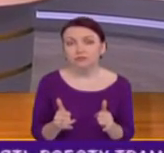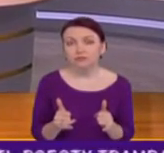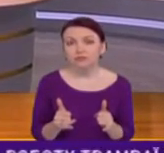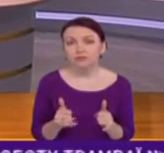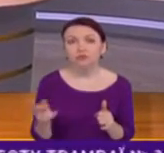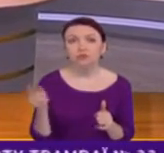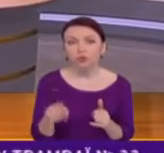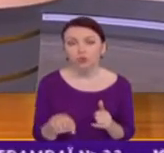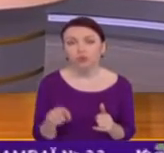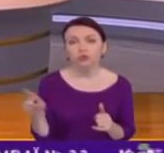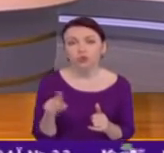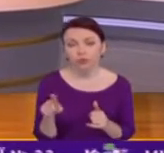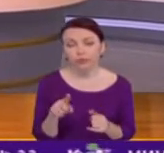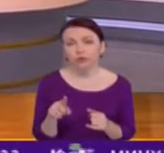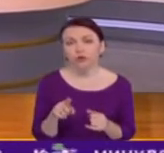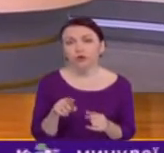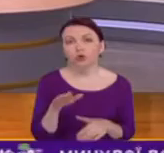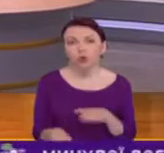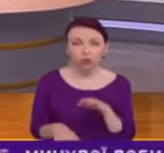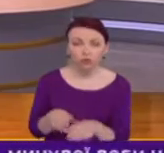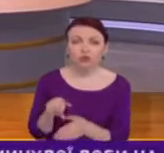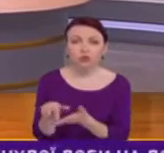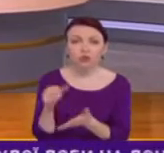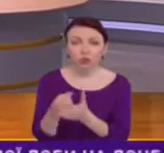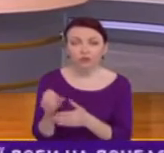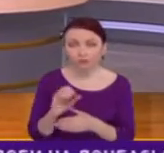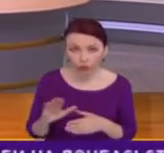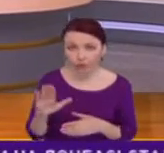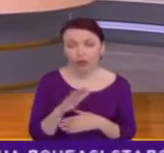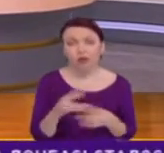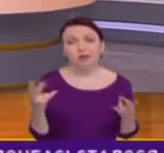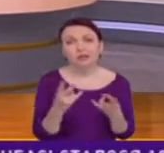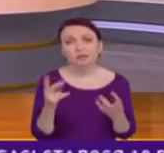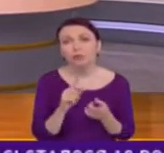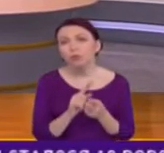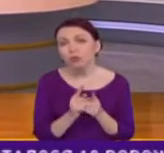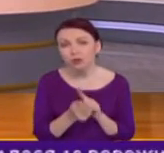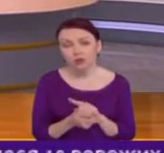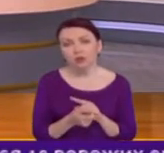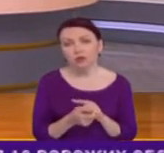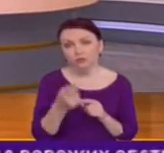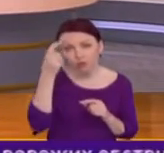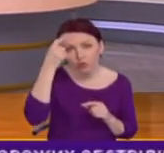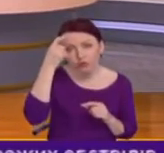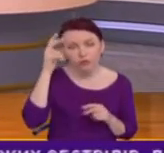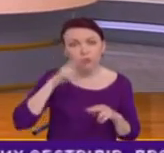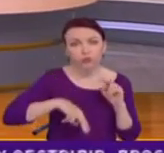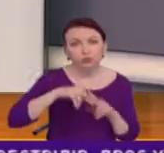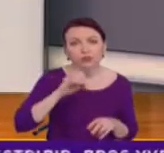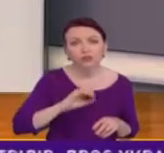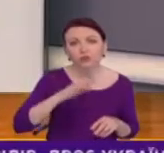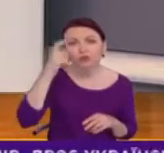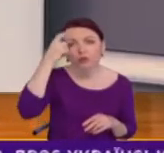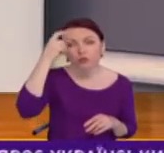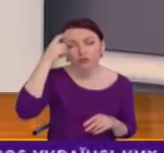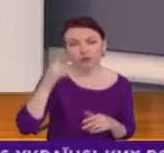того, щоб крокувати в Європу, так, то ми повинні поміняти і побудувати Європу собі спочатку в голові. Так. Ми повинні